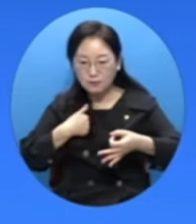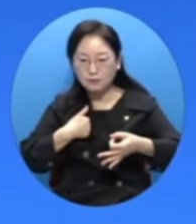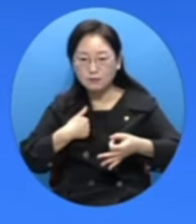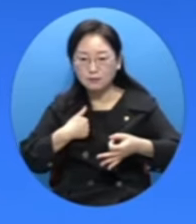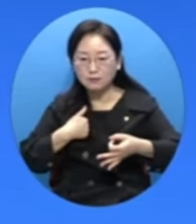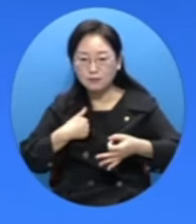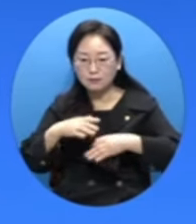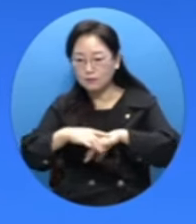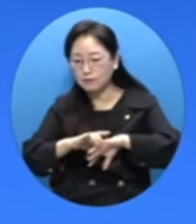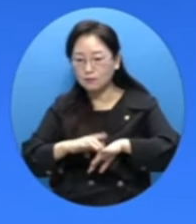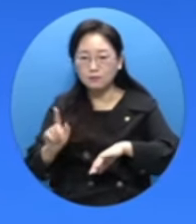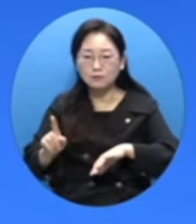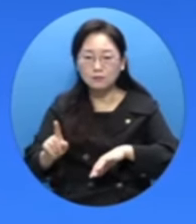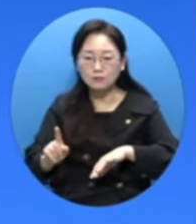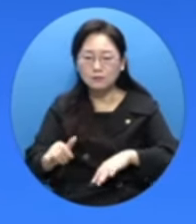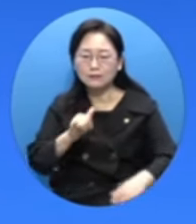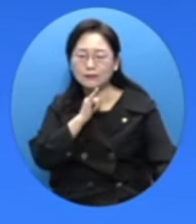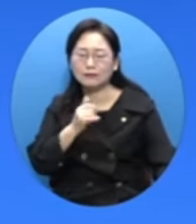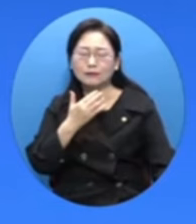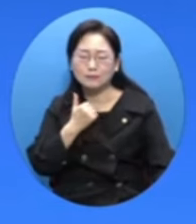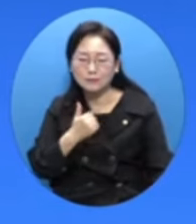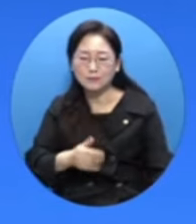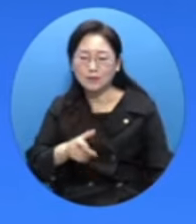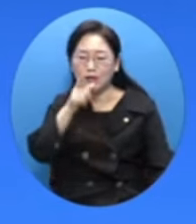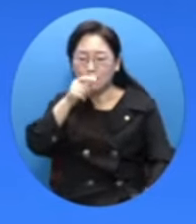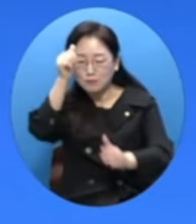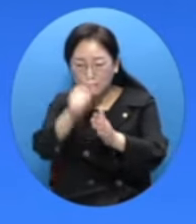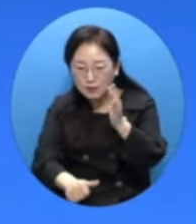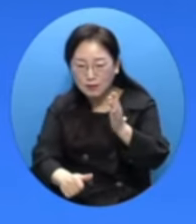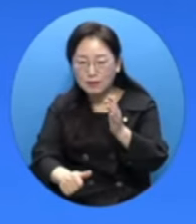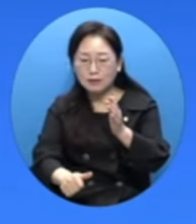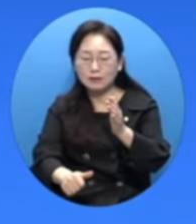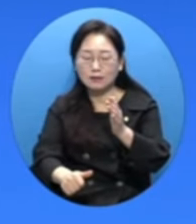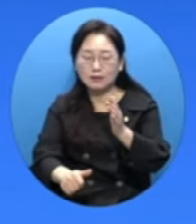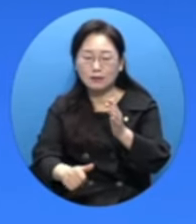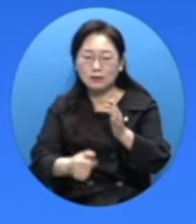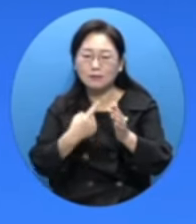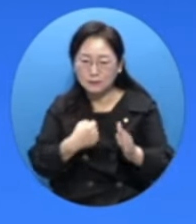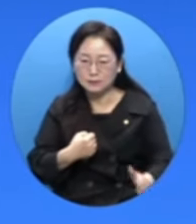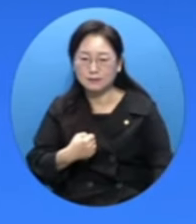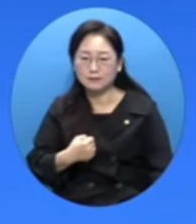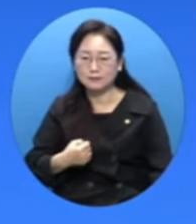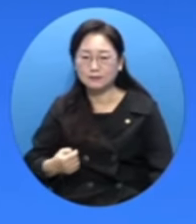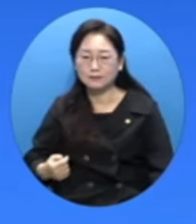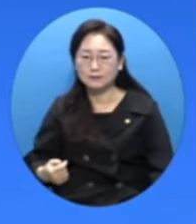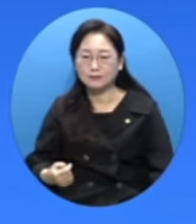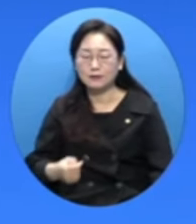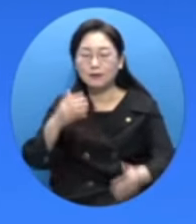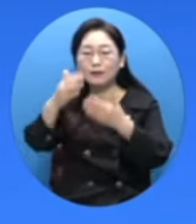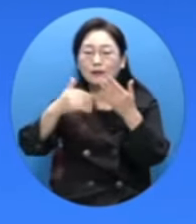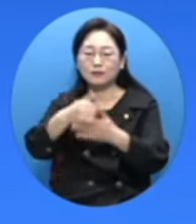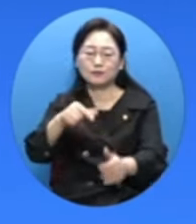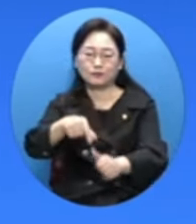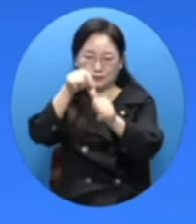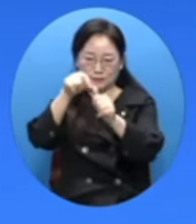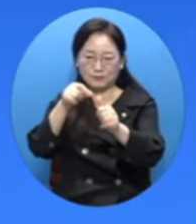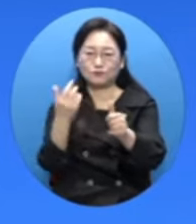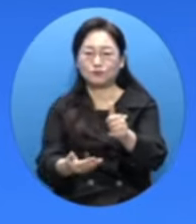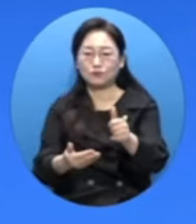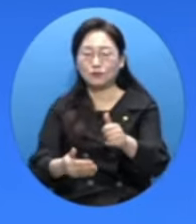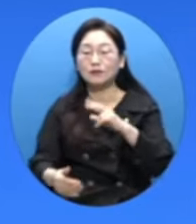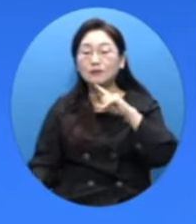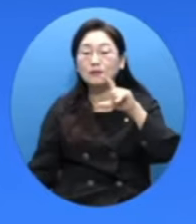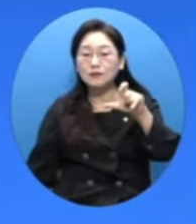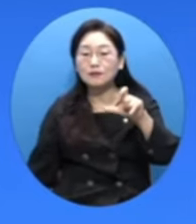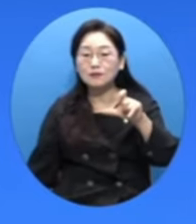뭐하나, 자살을 시켜서 물에 뛰어 몸을 던져보기도 했는데 그때마다 하나님이 그를 붙들어 주셨고 15살